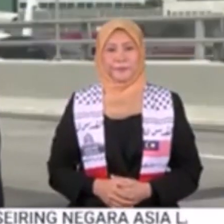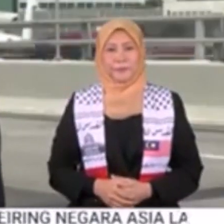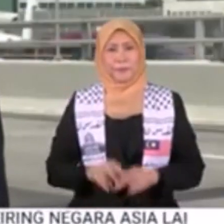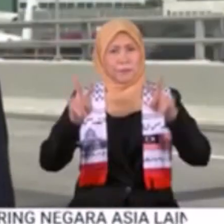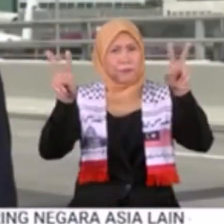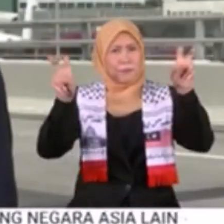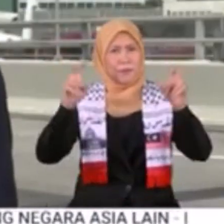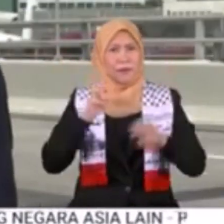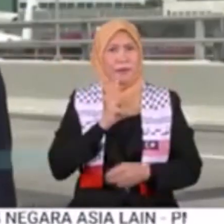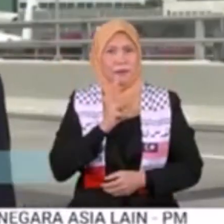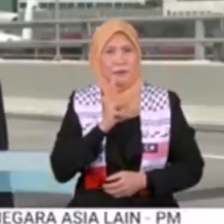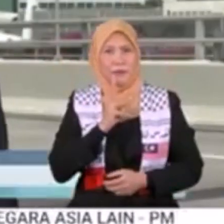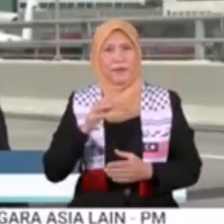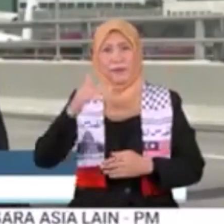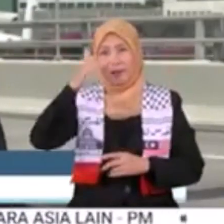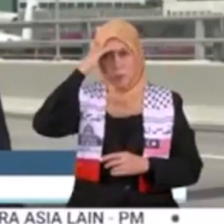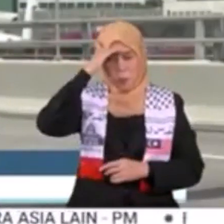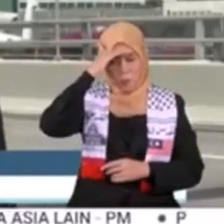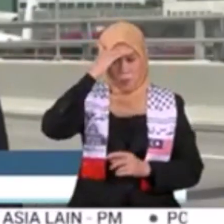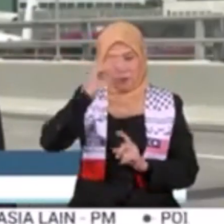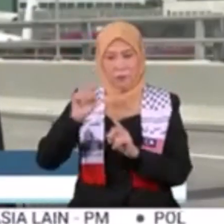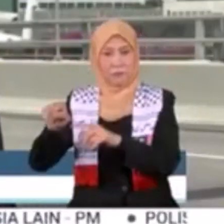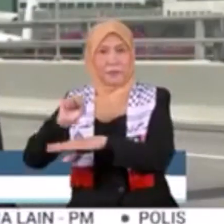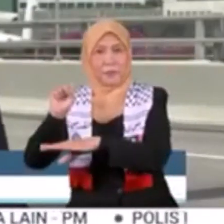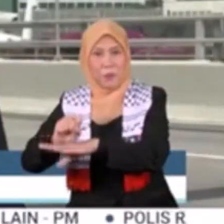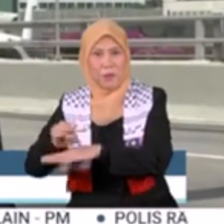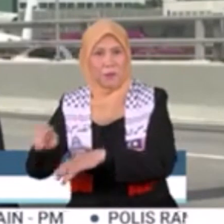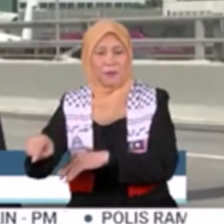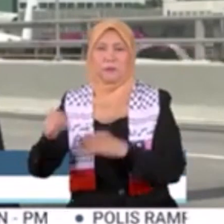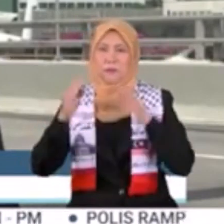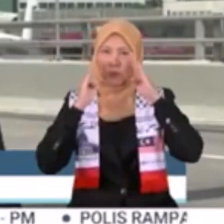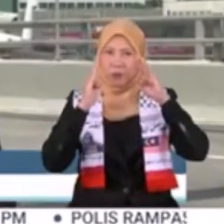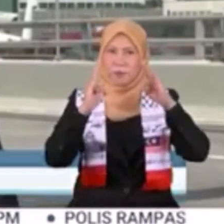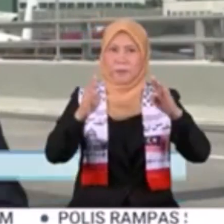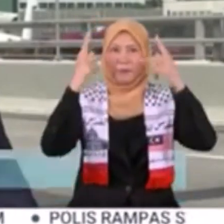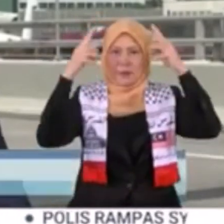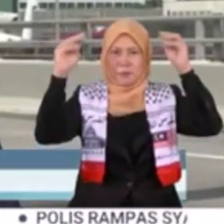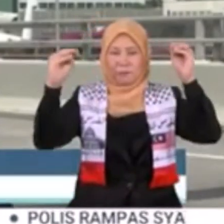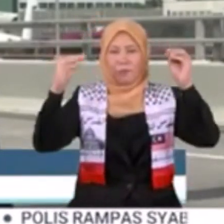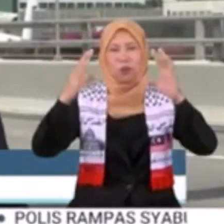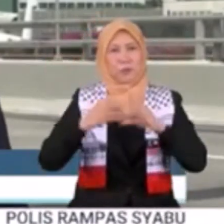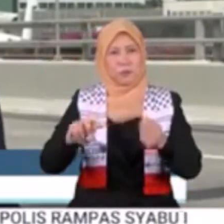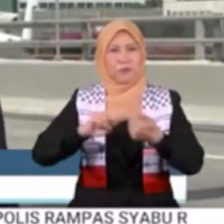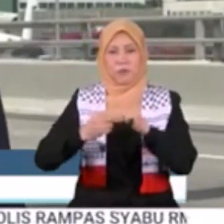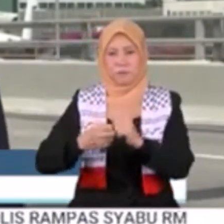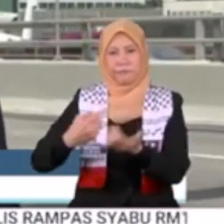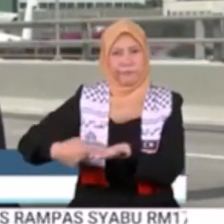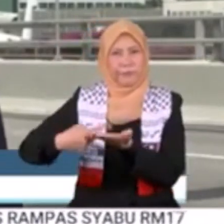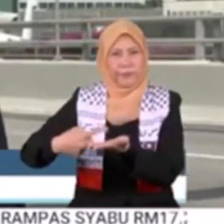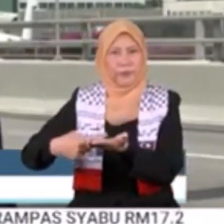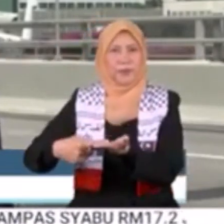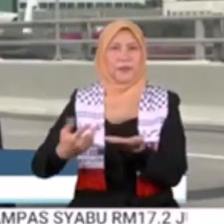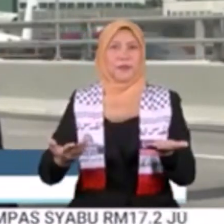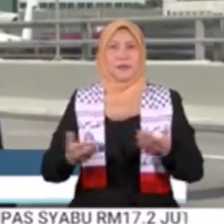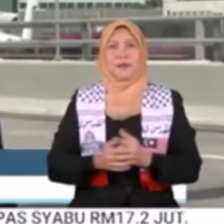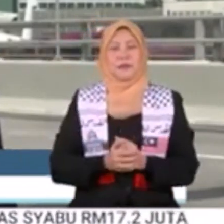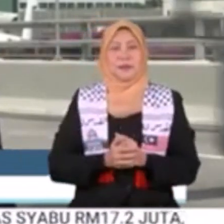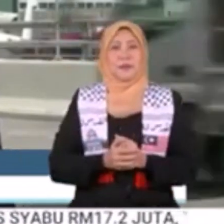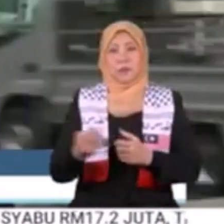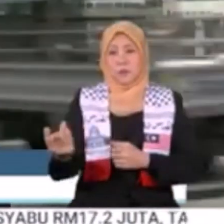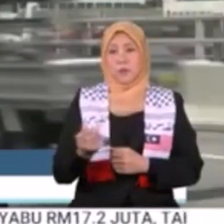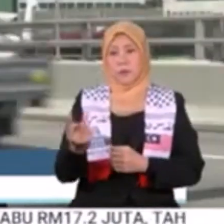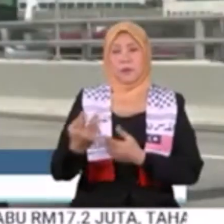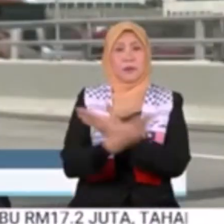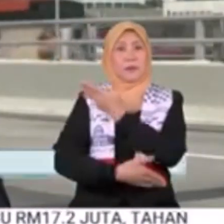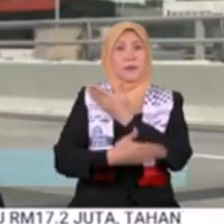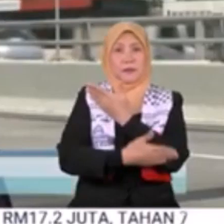Ya, isu bekalan air dari Johor ke Kota Sungai ini antara tumpuan utama Perdana Menteri untuk diselesaikan menerusi sesi pemukiman